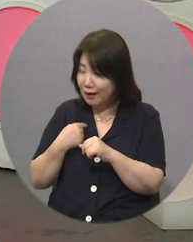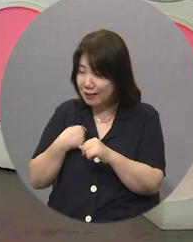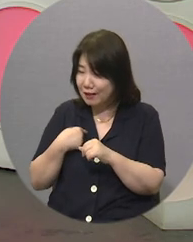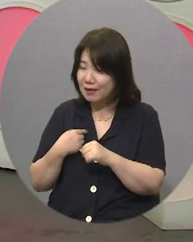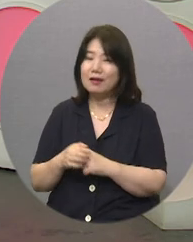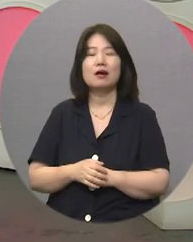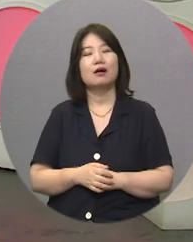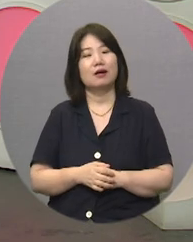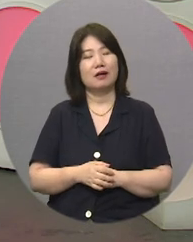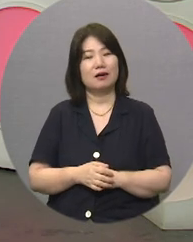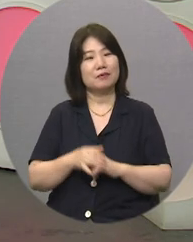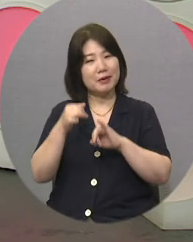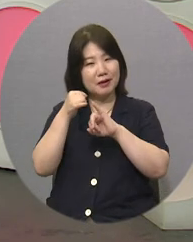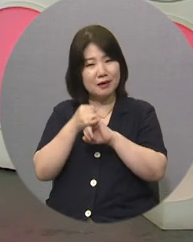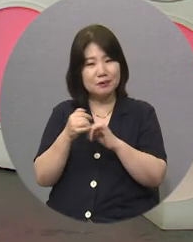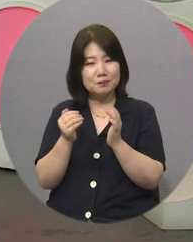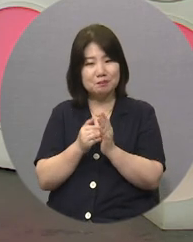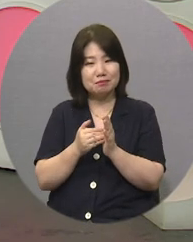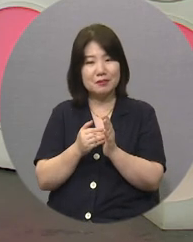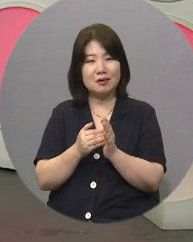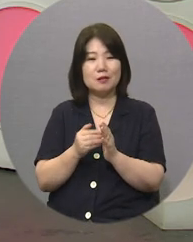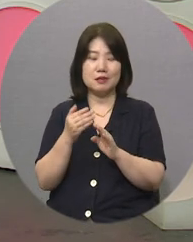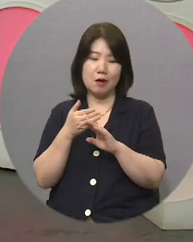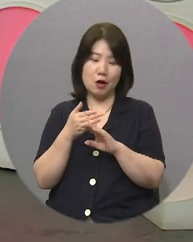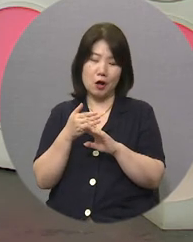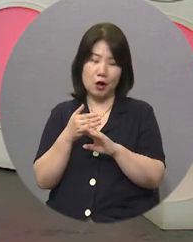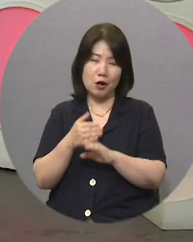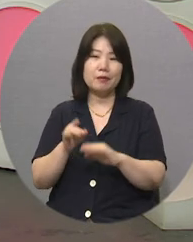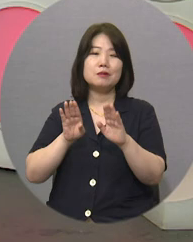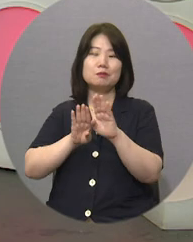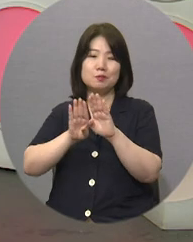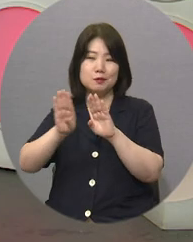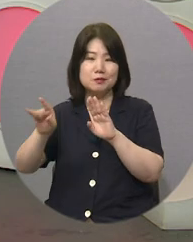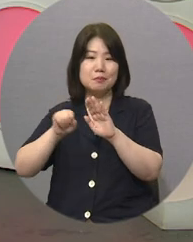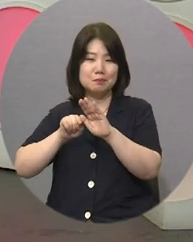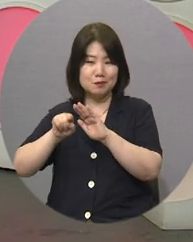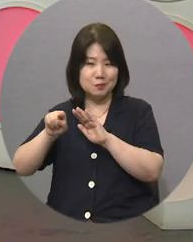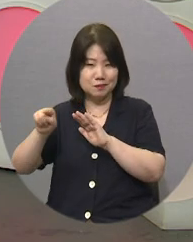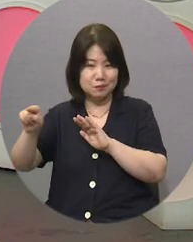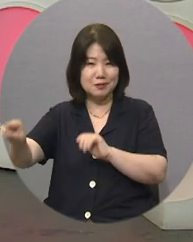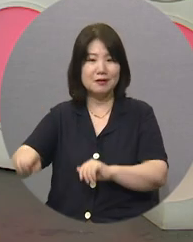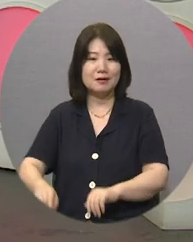라며 기약 없는 약속을 하고 천천히 발걸음을 뗐습니다.